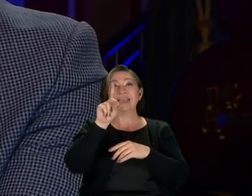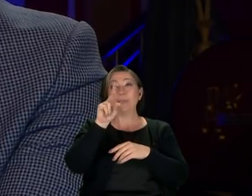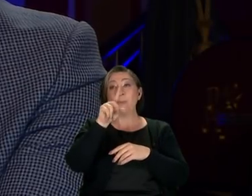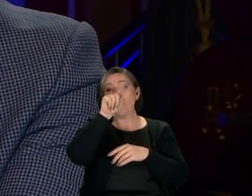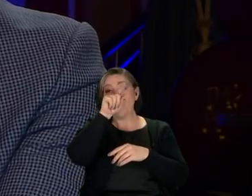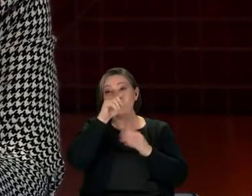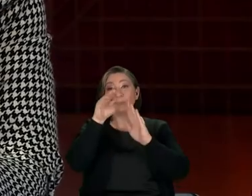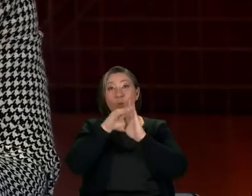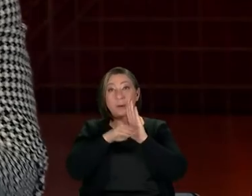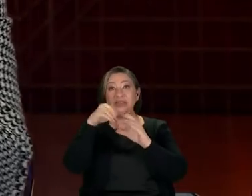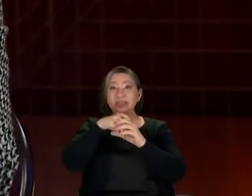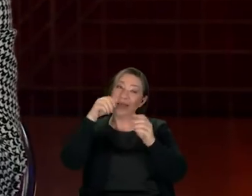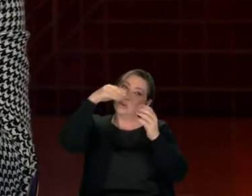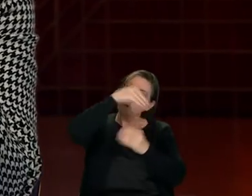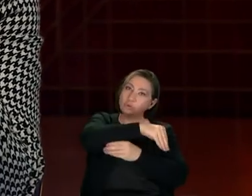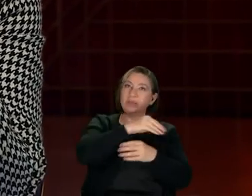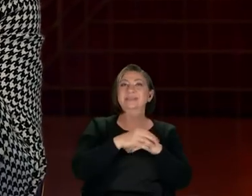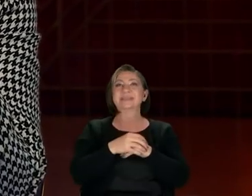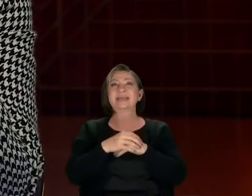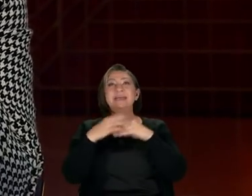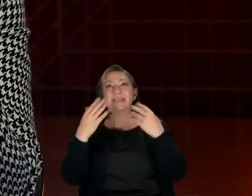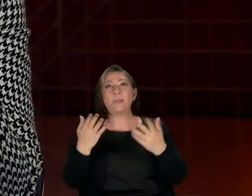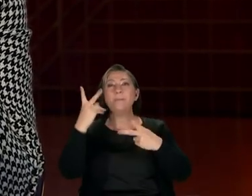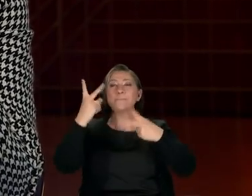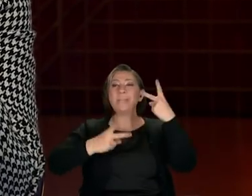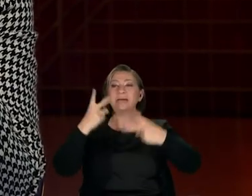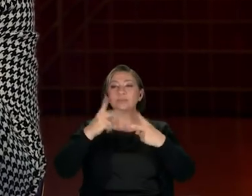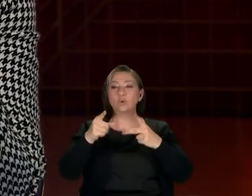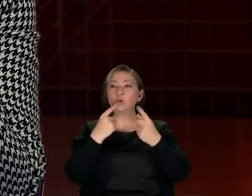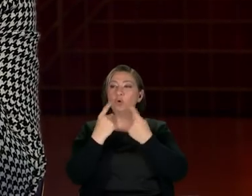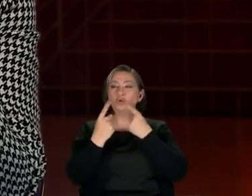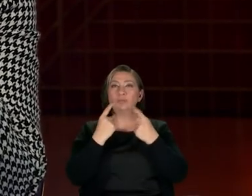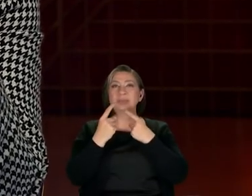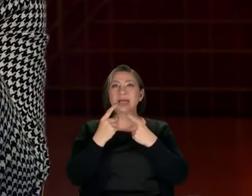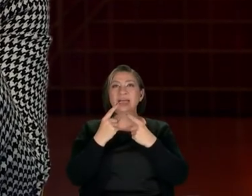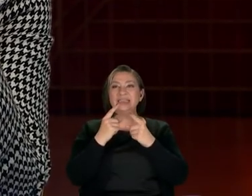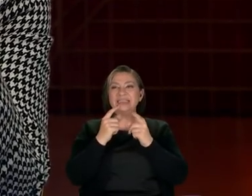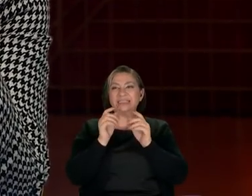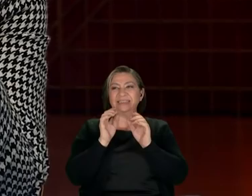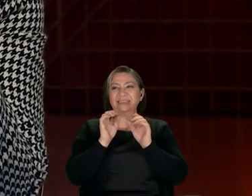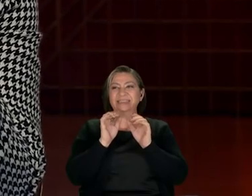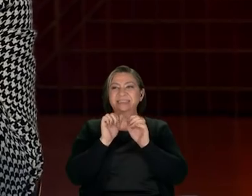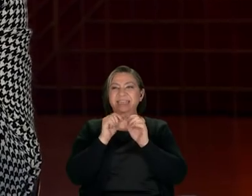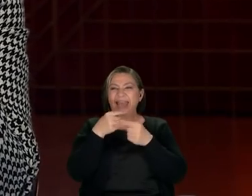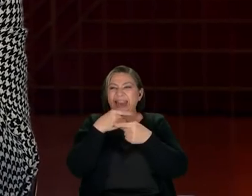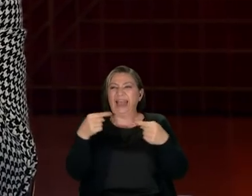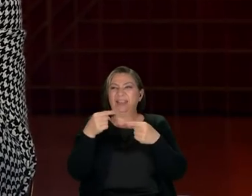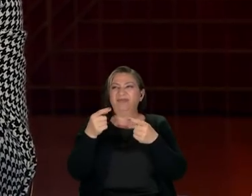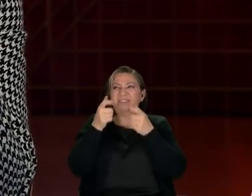21 Mart programının içinde yayınlıyoruz. Tabii ki bazı şeyler bu konuşmada antipatik olmasın diye.